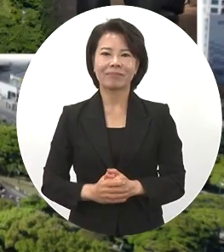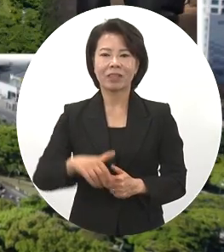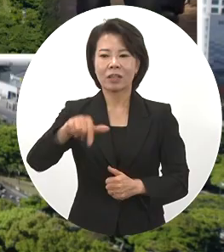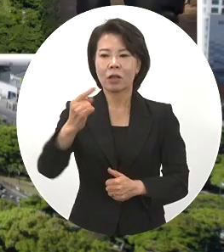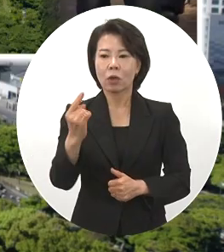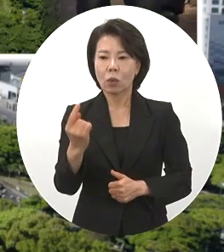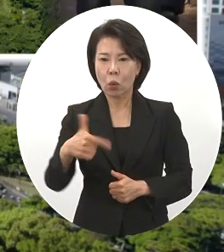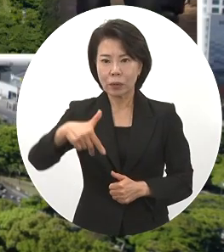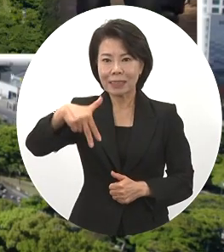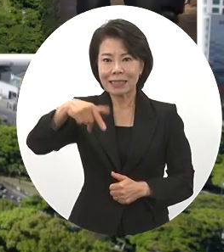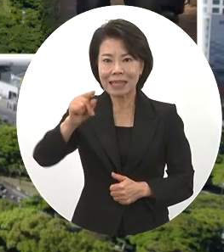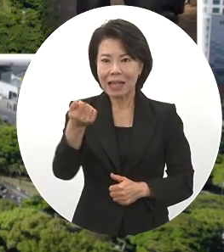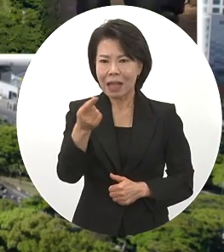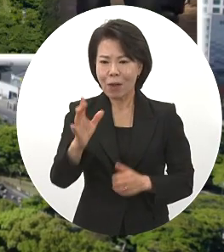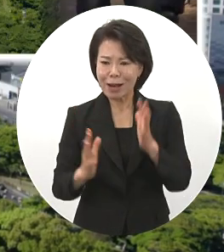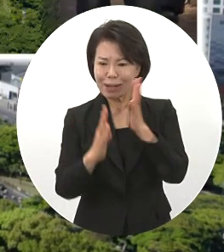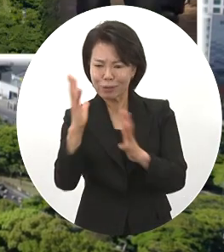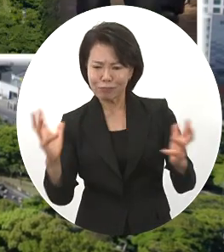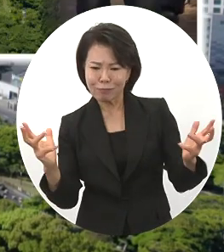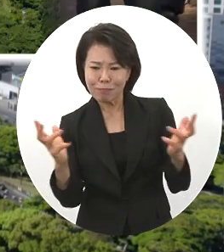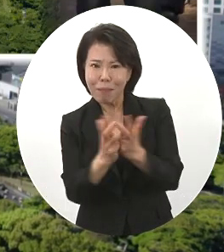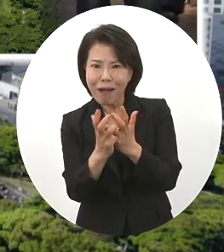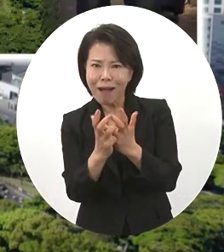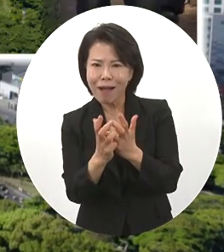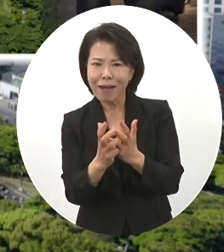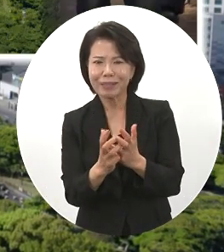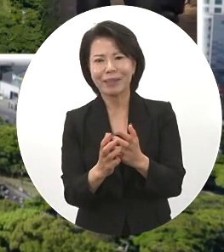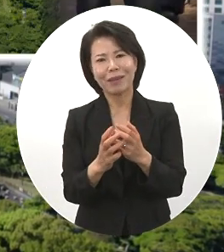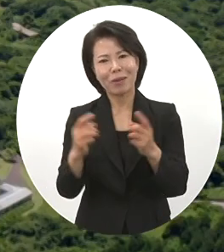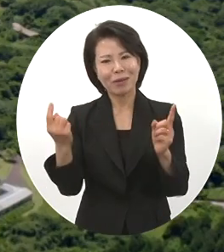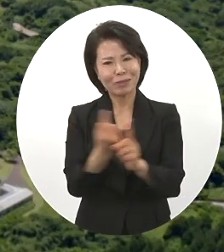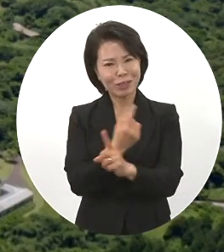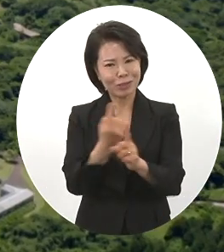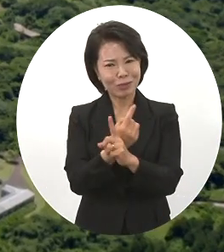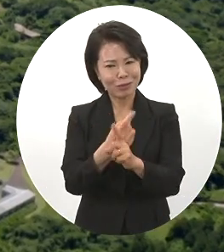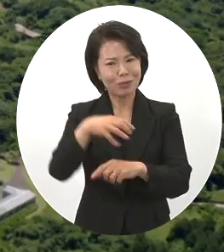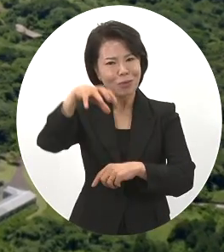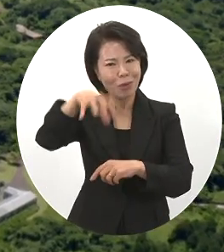제주의 곶자왈 숲이 치유의 공간으로 주목받고 있습니다.